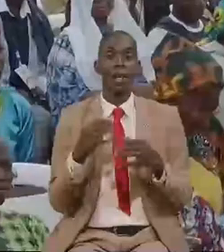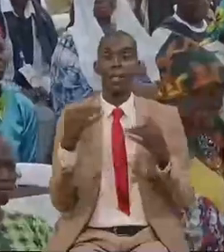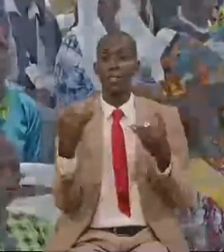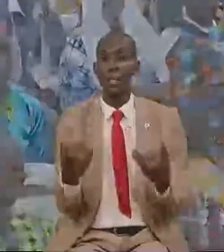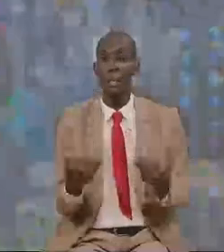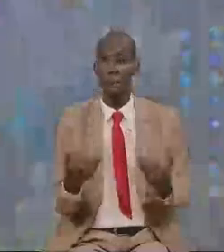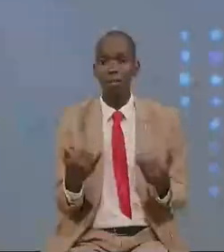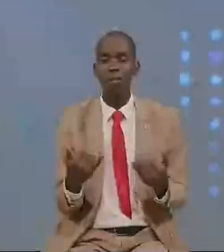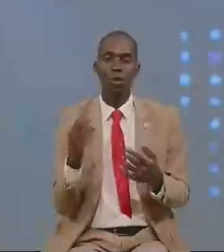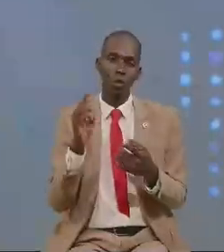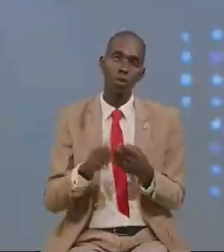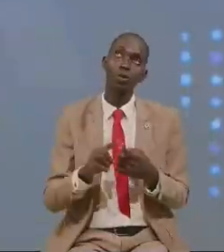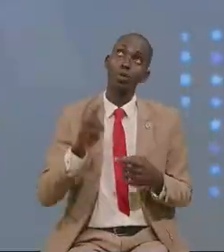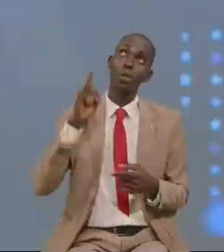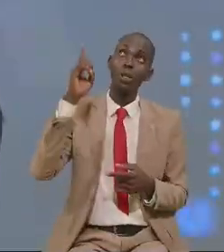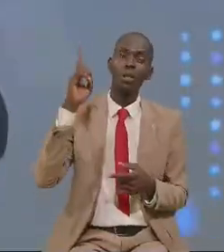à celui.